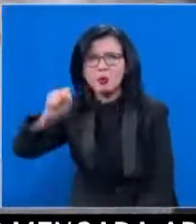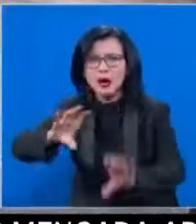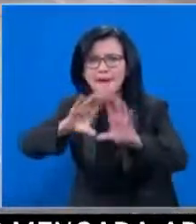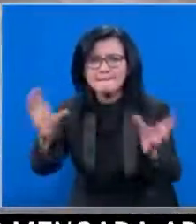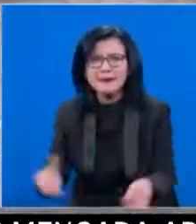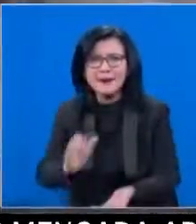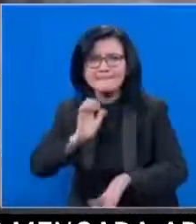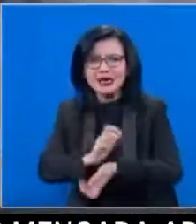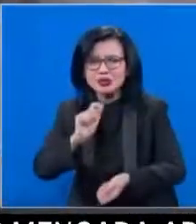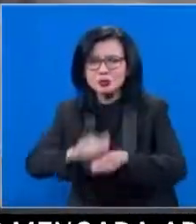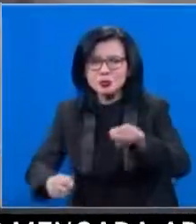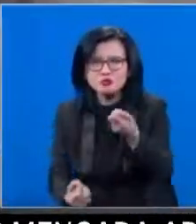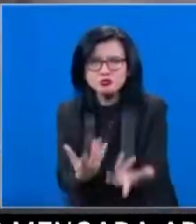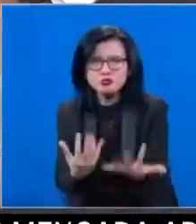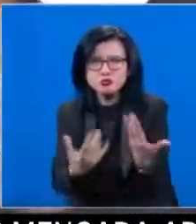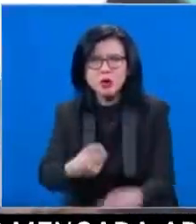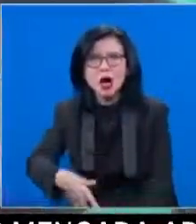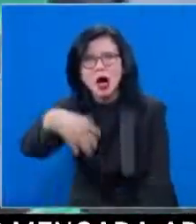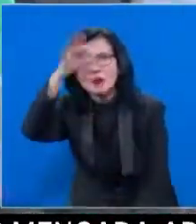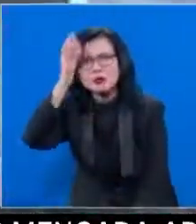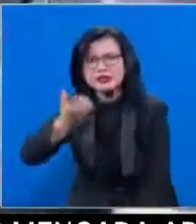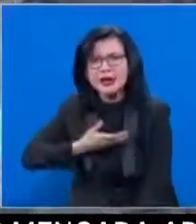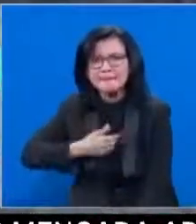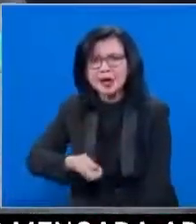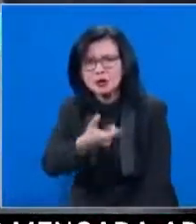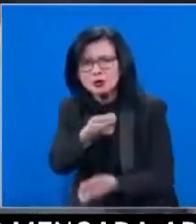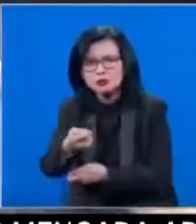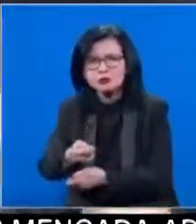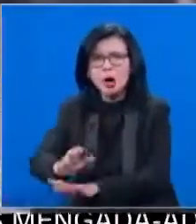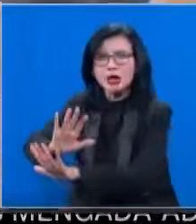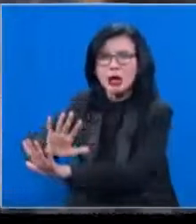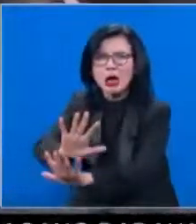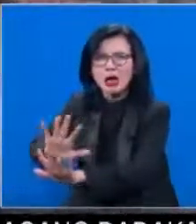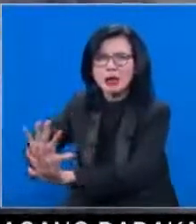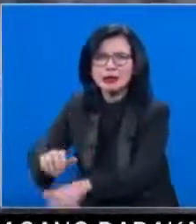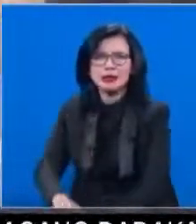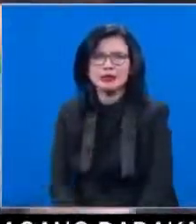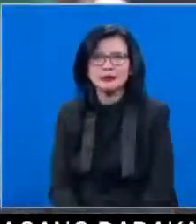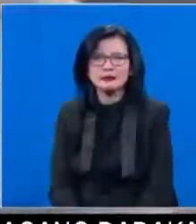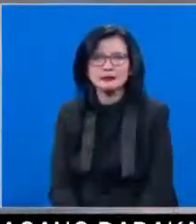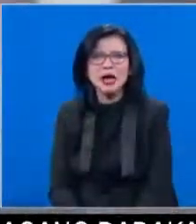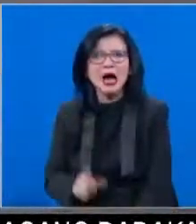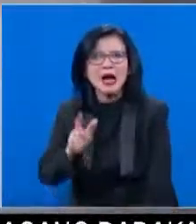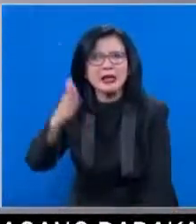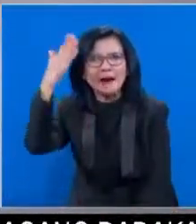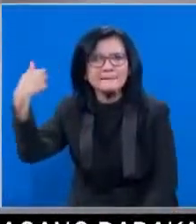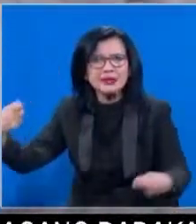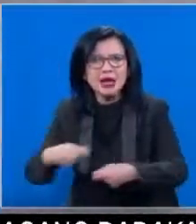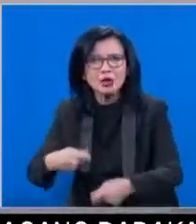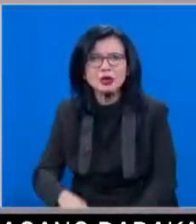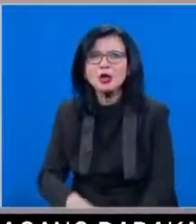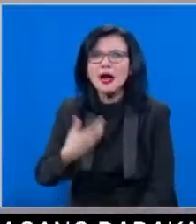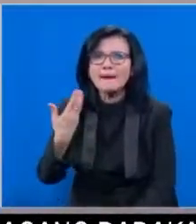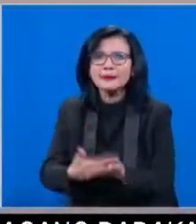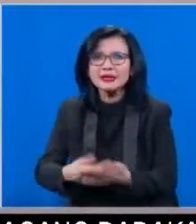ban bekas di jalan tubuh polisi yang hendak memadamkan api dihalangi pengunjukrasa selalu memprotes harga minyak goreng mereka juga menuntut menteri